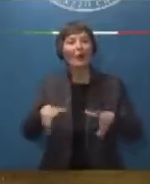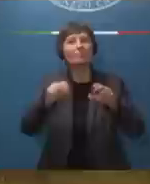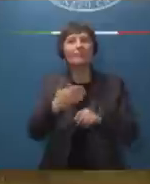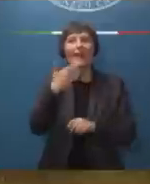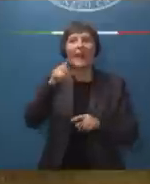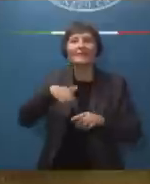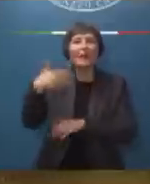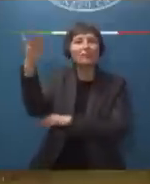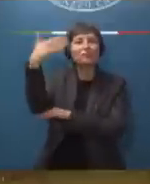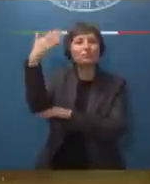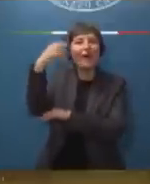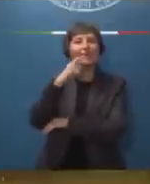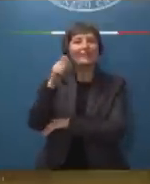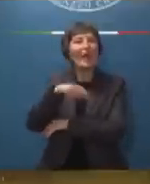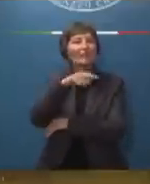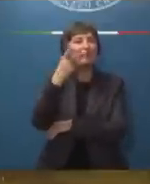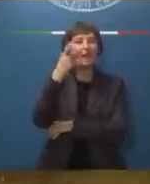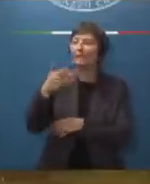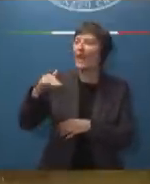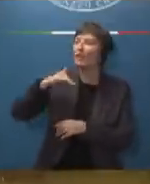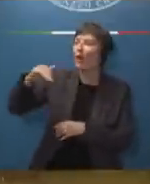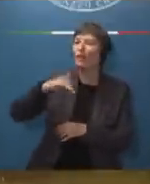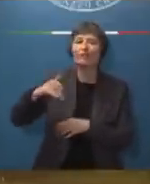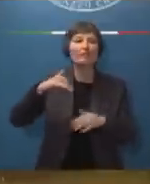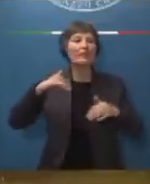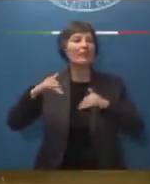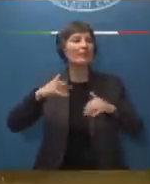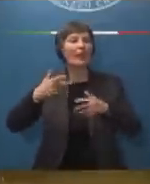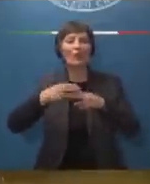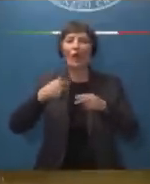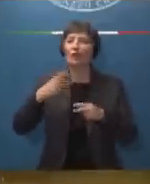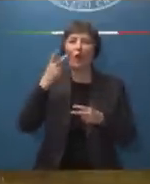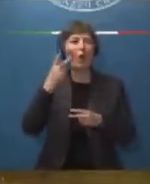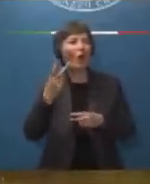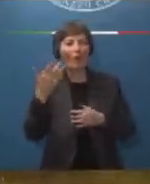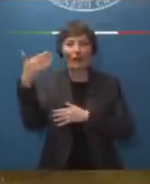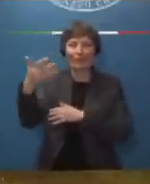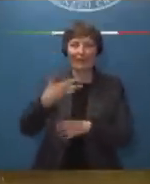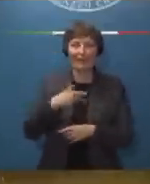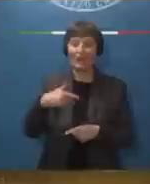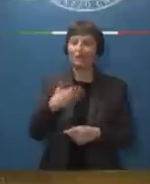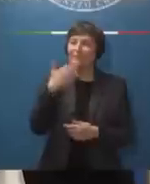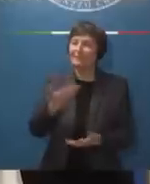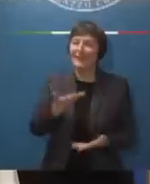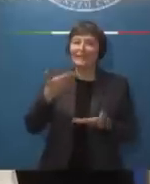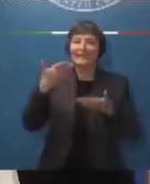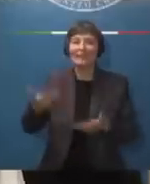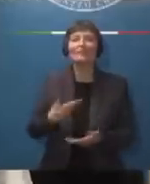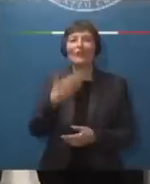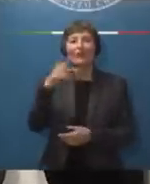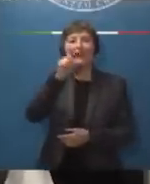che io vedo sulle strade sulle vie di Roma grazie per l'invito grazie all'Italia e Gloria